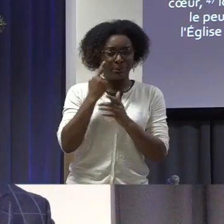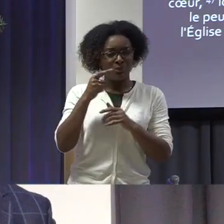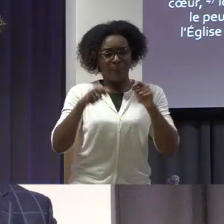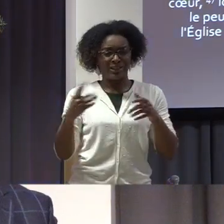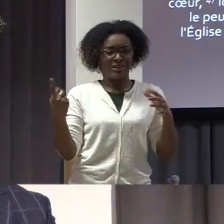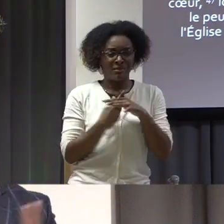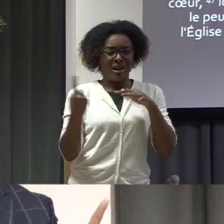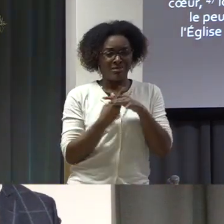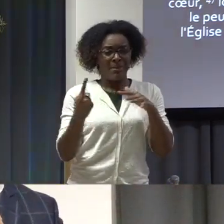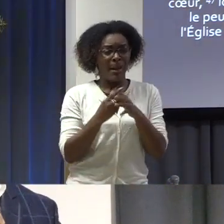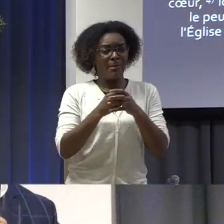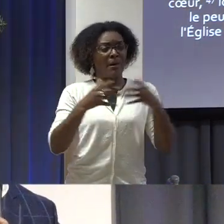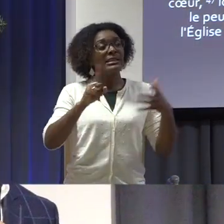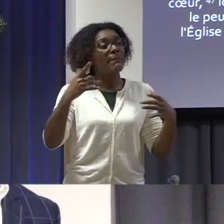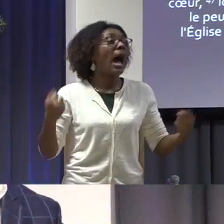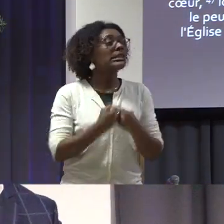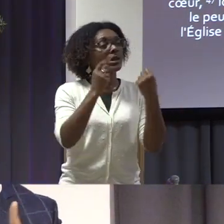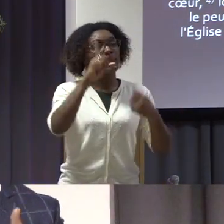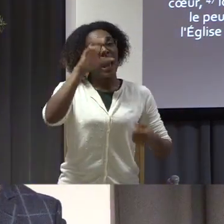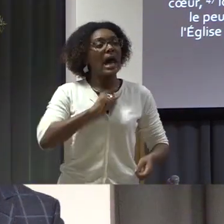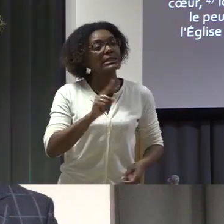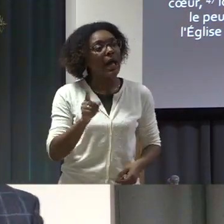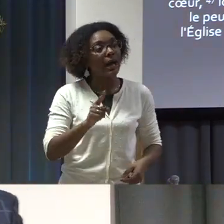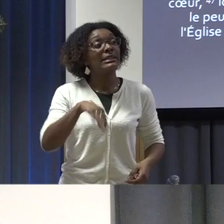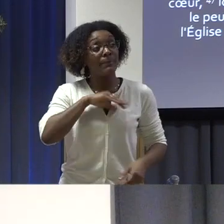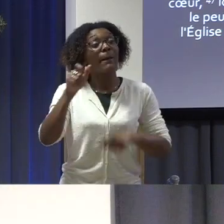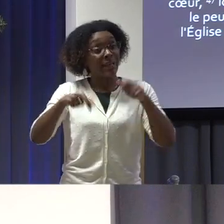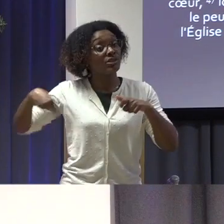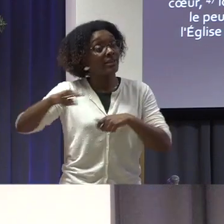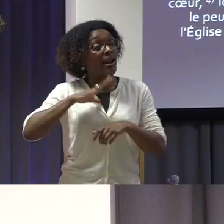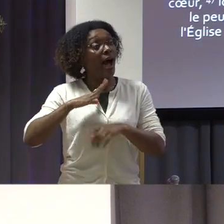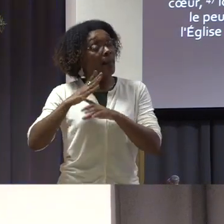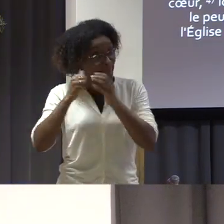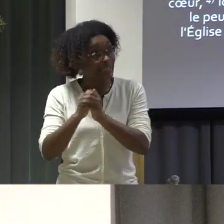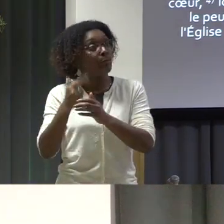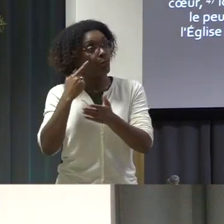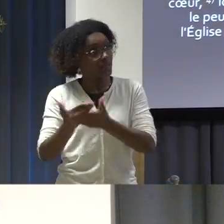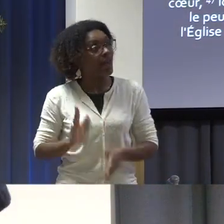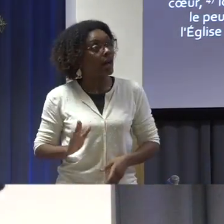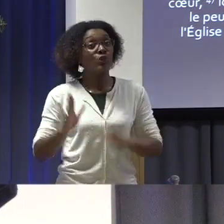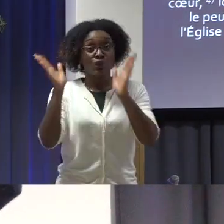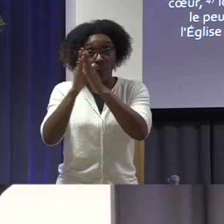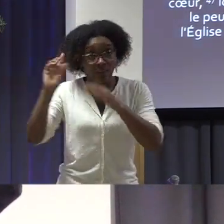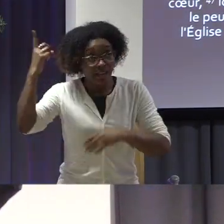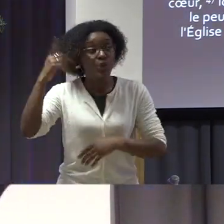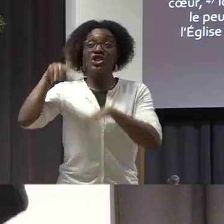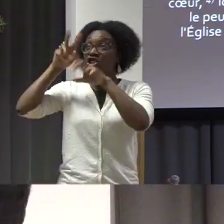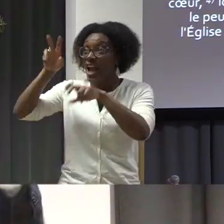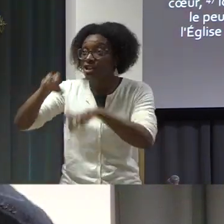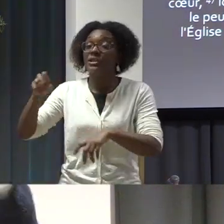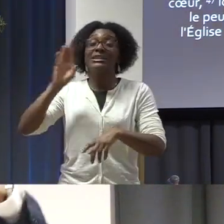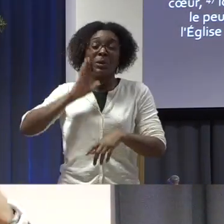ce n'est pas un accident pas du tout il y en a qui prix qu'ils demandent à dieu qui cherche qui parle qui